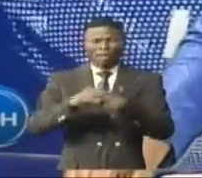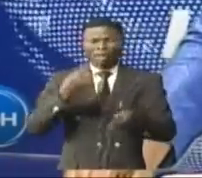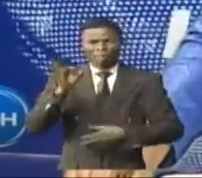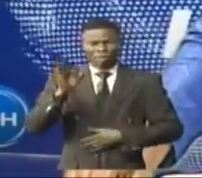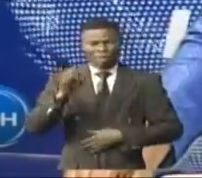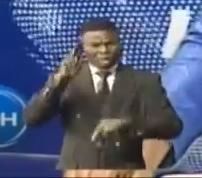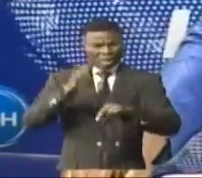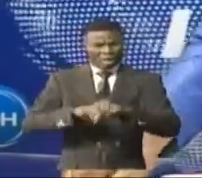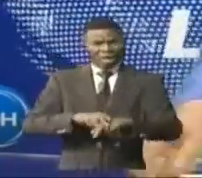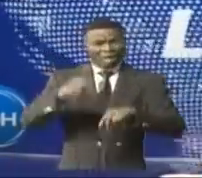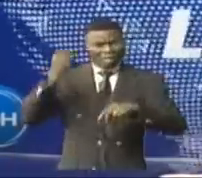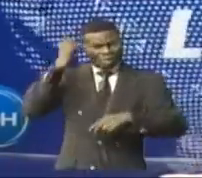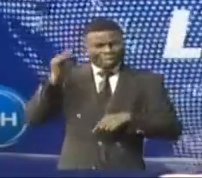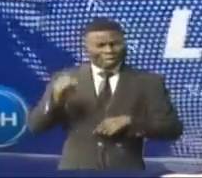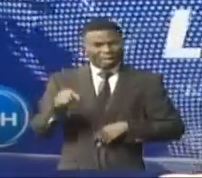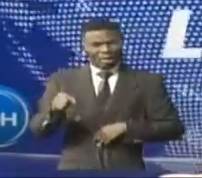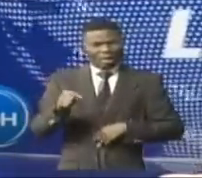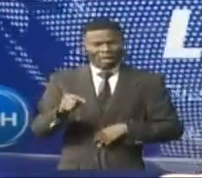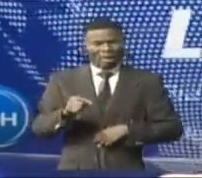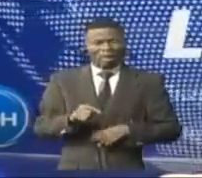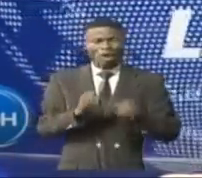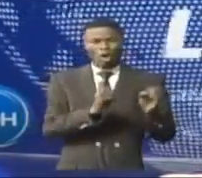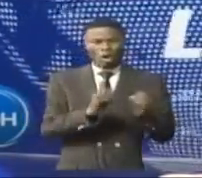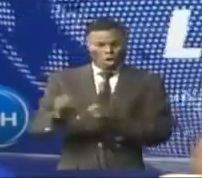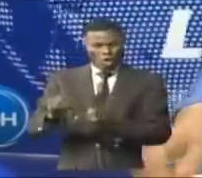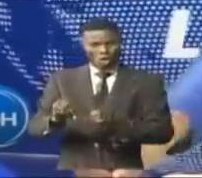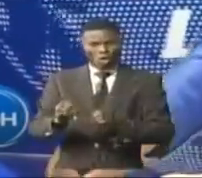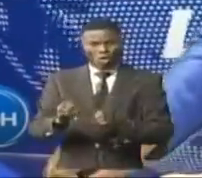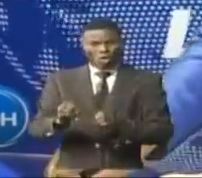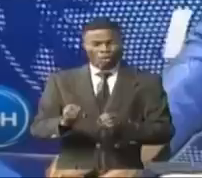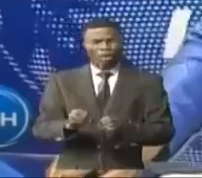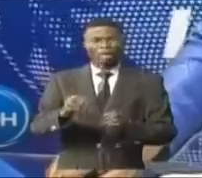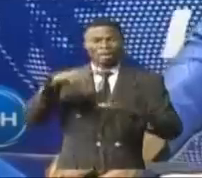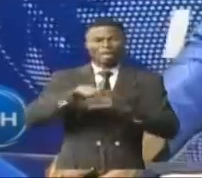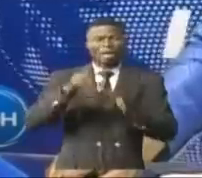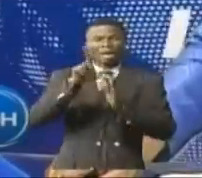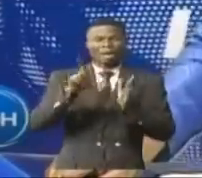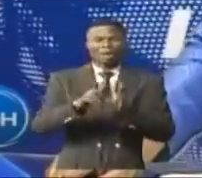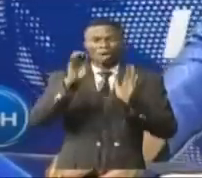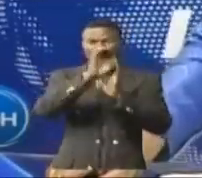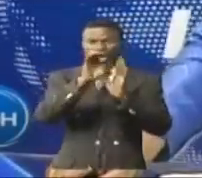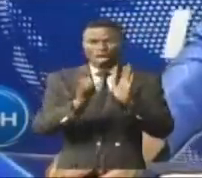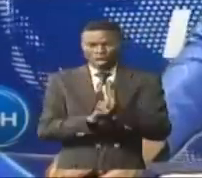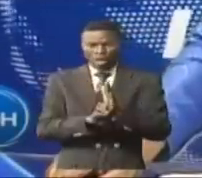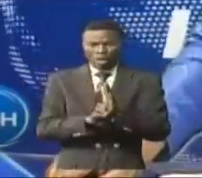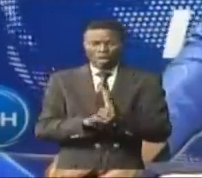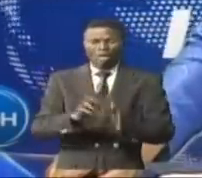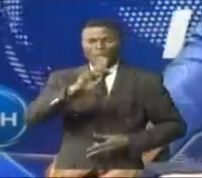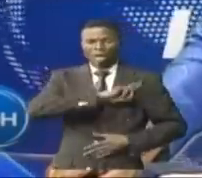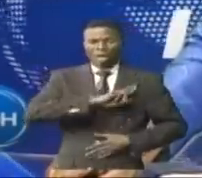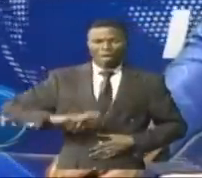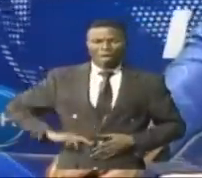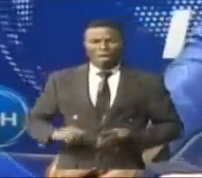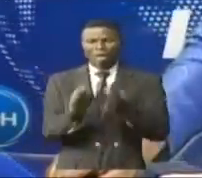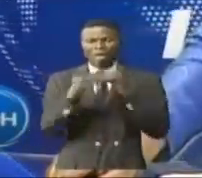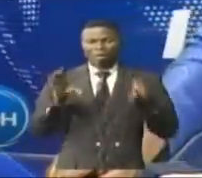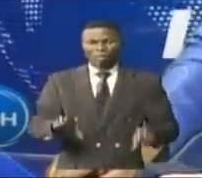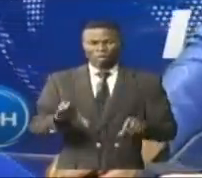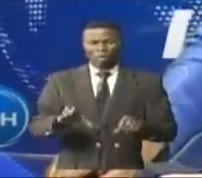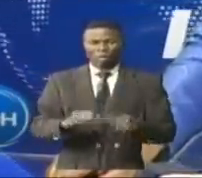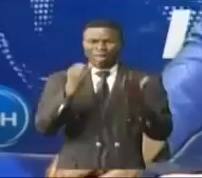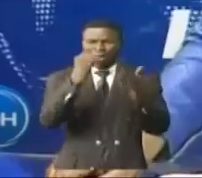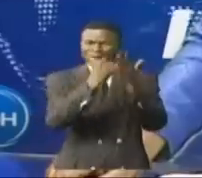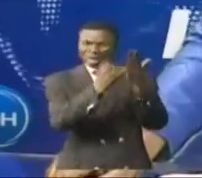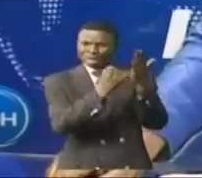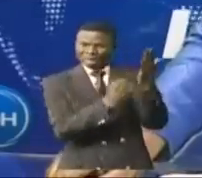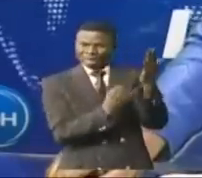vivant sous leur toit, qu'elle procédera conformément à la Constitution de la République démocratique du Congo à